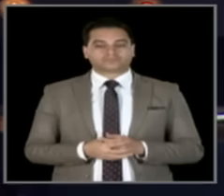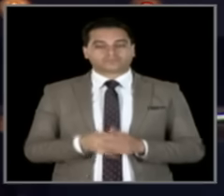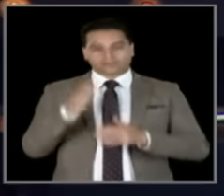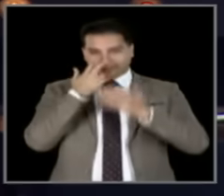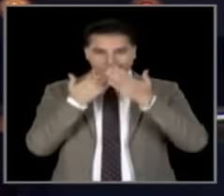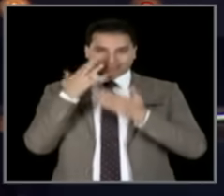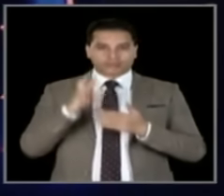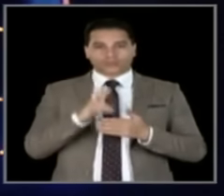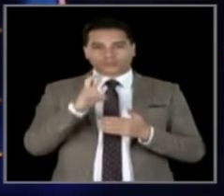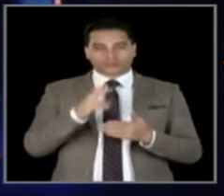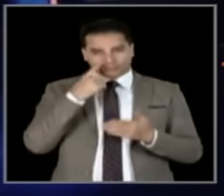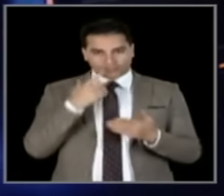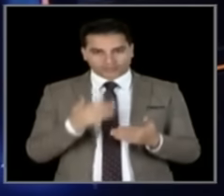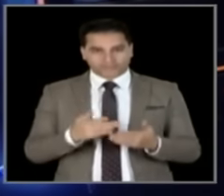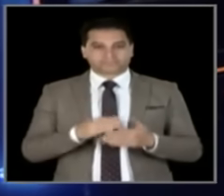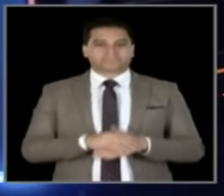تاريخ والسؤال.